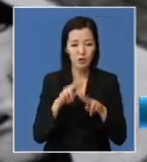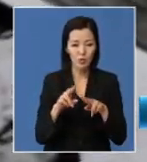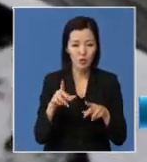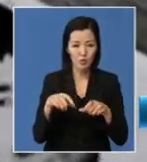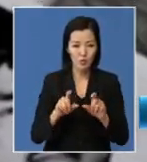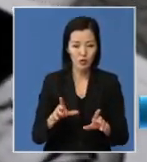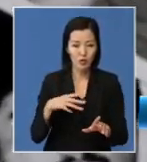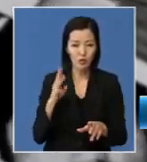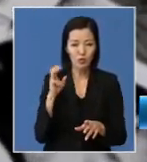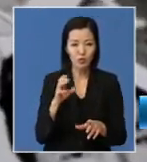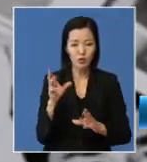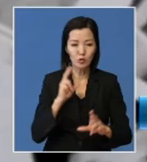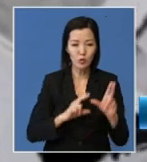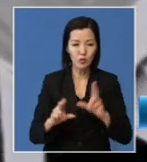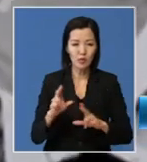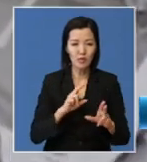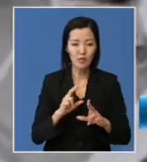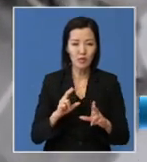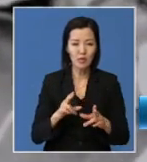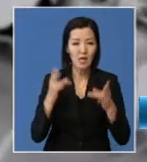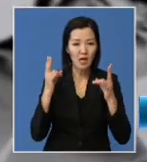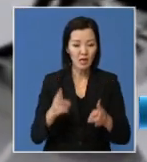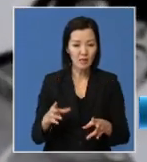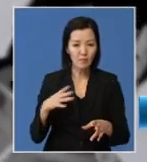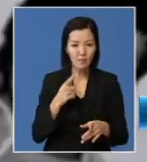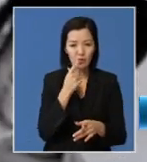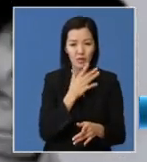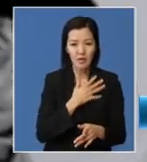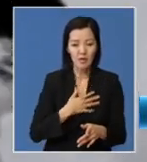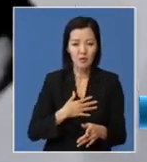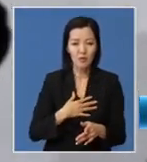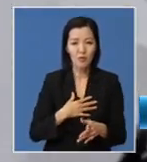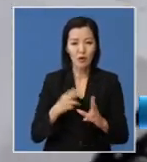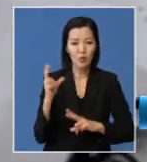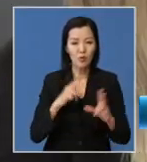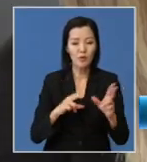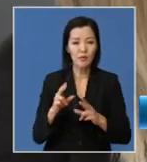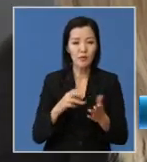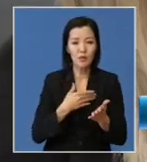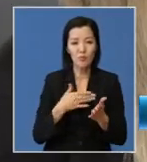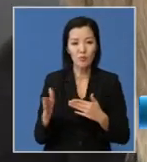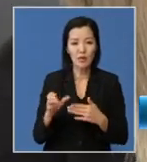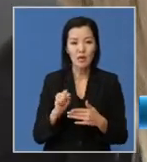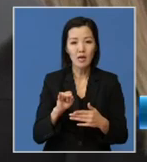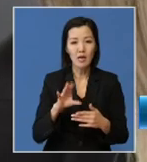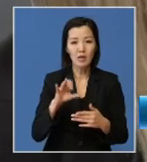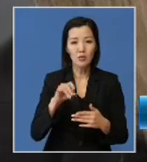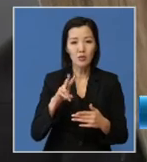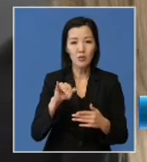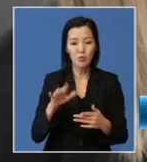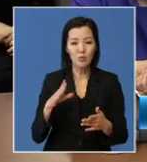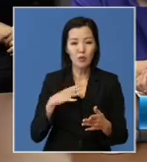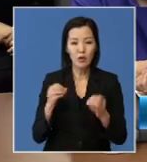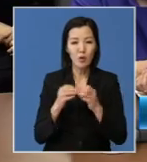кеткен. 300-дей студент таяқ жеп азап көргені аздай оқудан шығарылған. Сол тізімнің ішінде Айсұлу Кеңесова да бар.